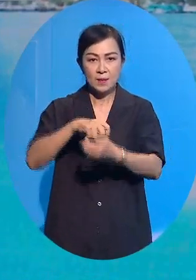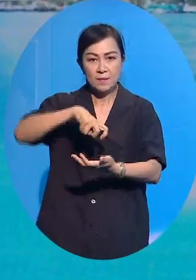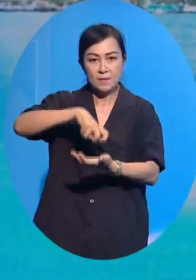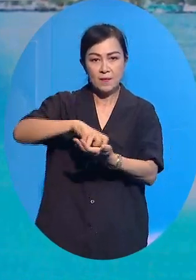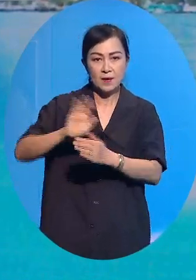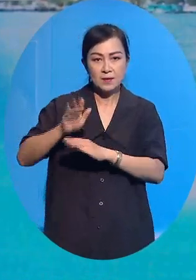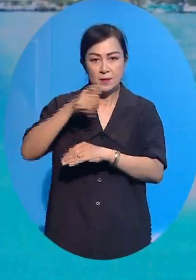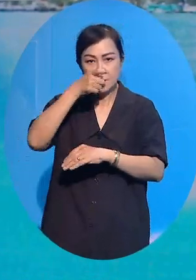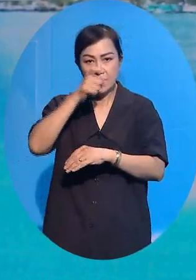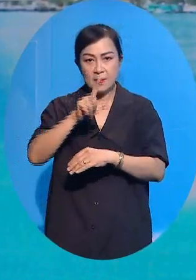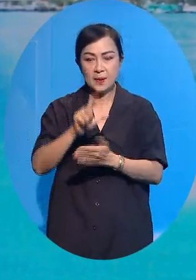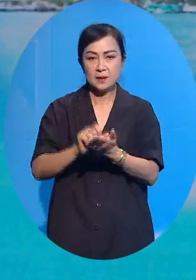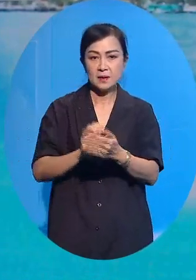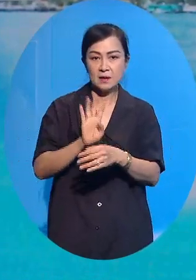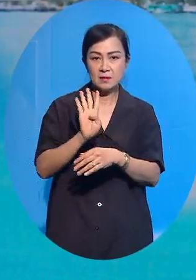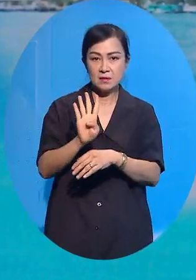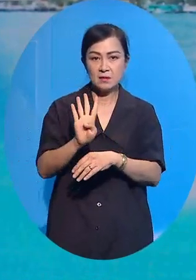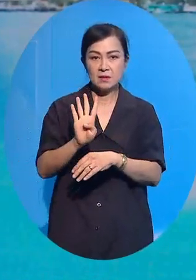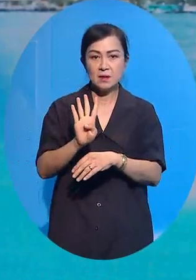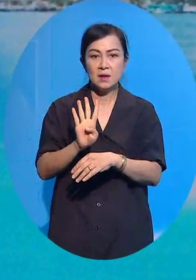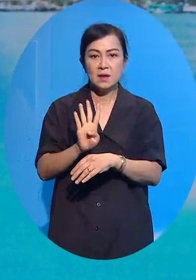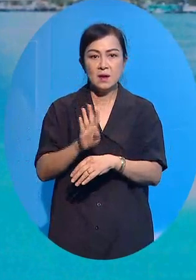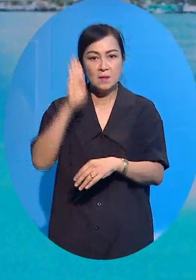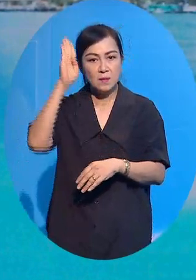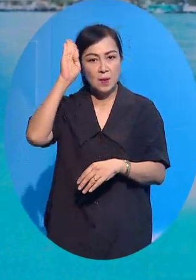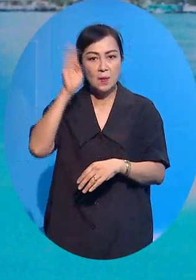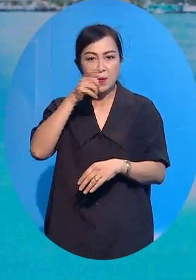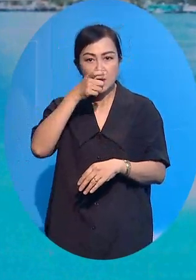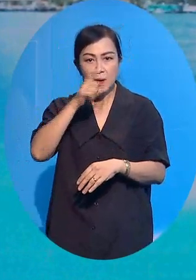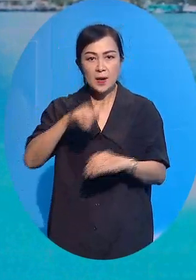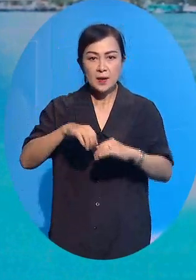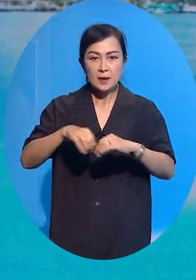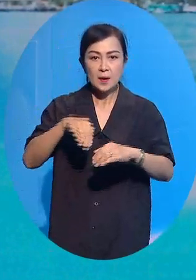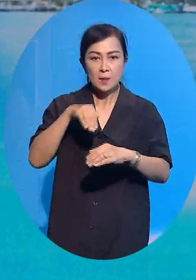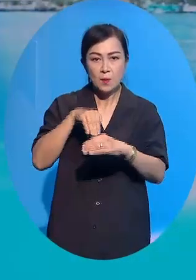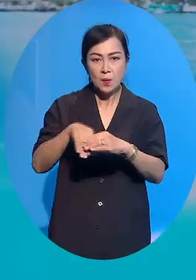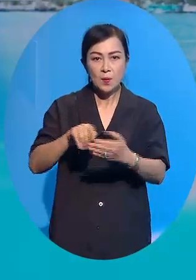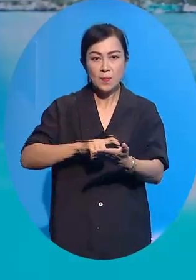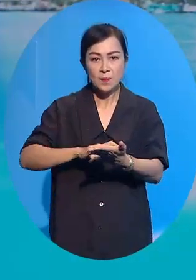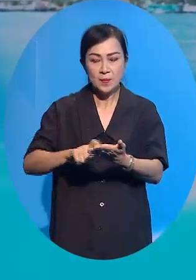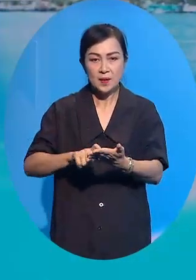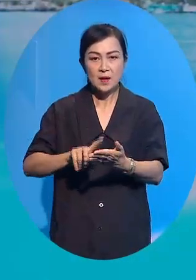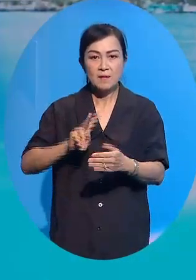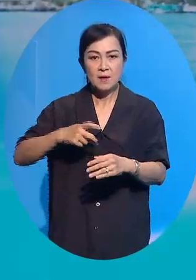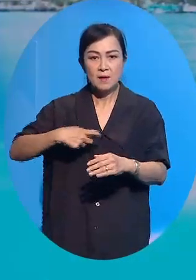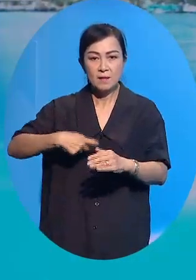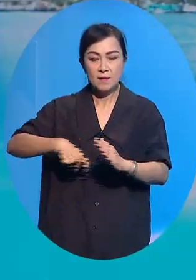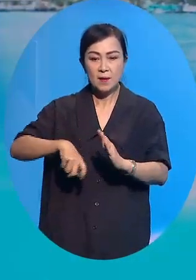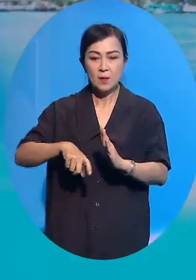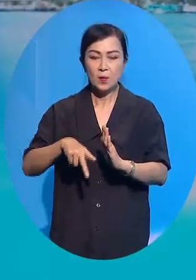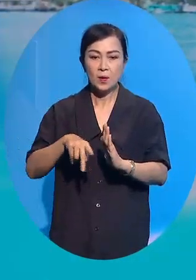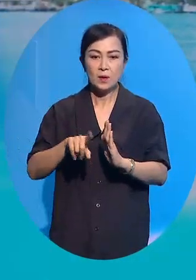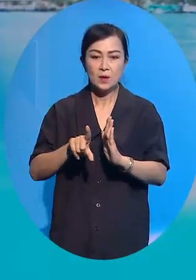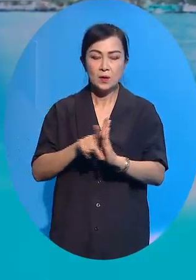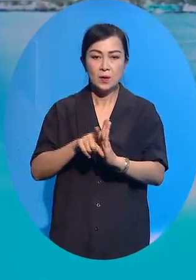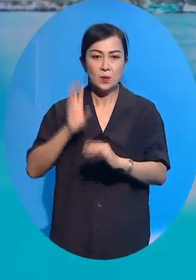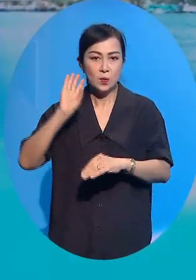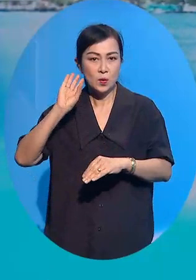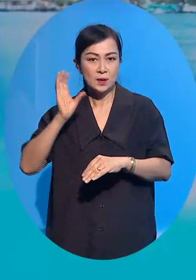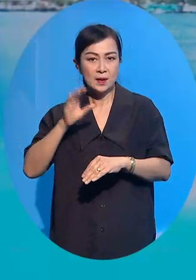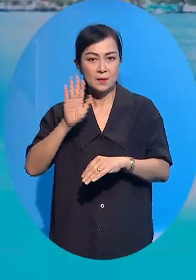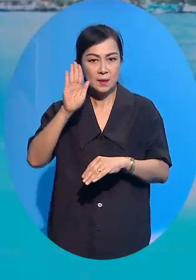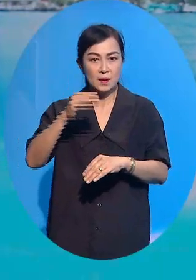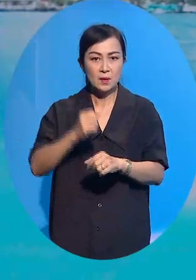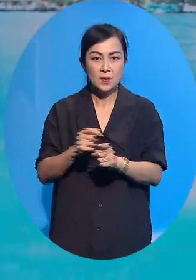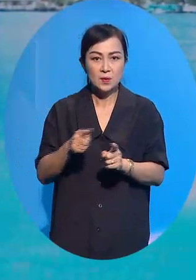trừng phạt chống Nga trong ngày 7 tháng 4 theo giờ địa phương, với cáo buộc Nga can thiệp vào các cuộc bầu cử ở Mỹ, vi phạm nguyên tắc của luật pháp quốc tế sau khi